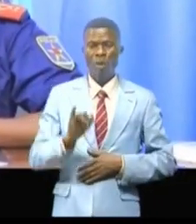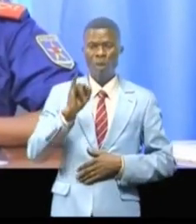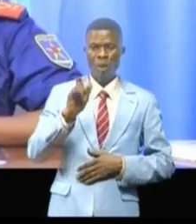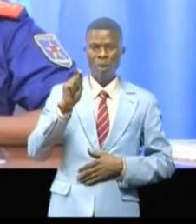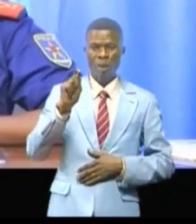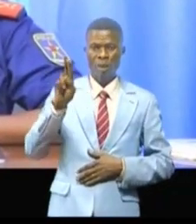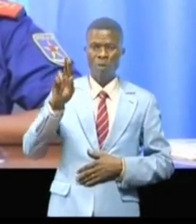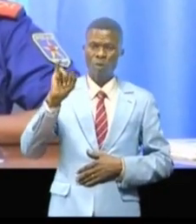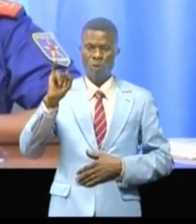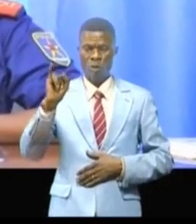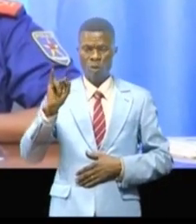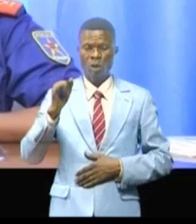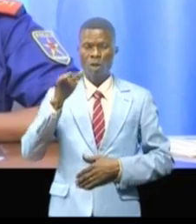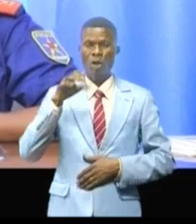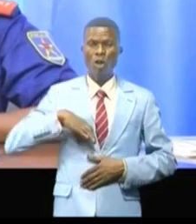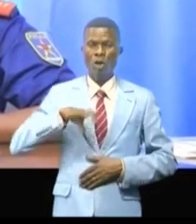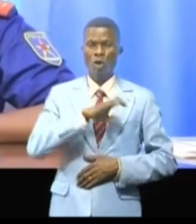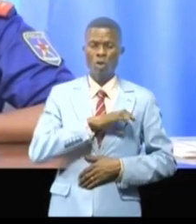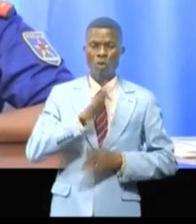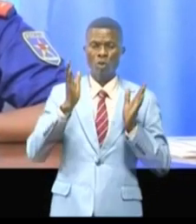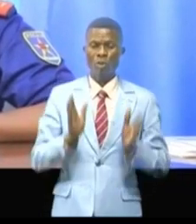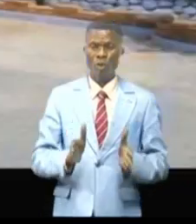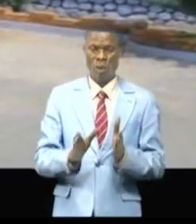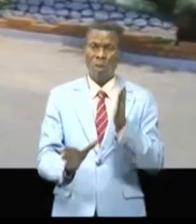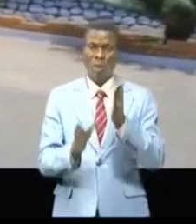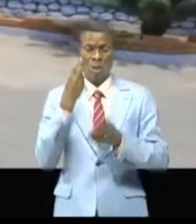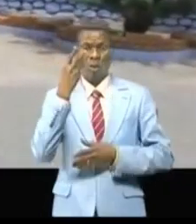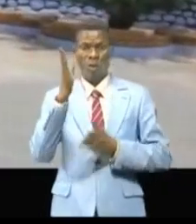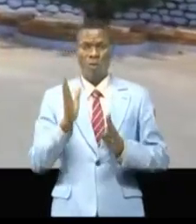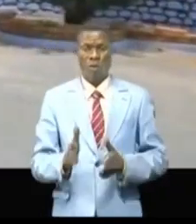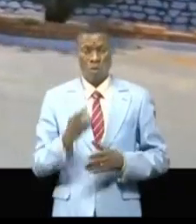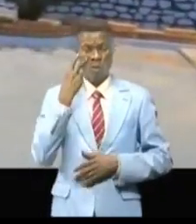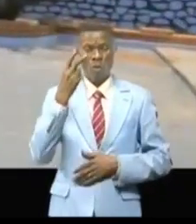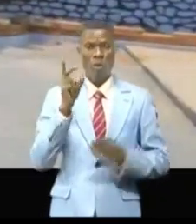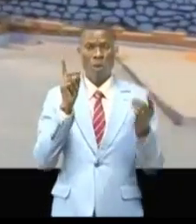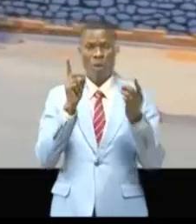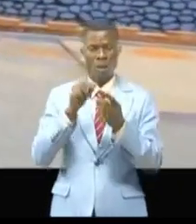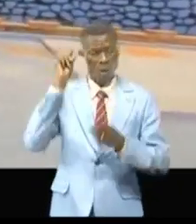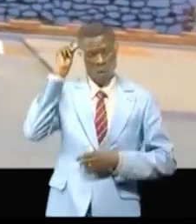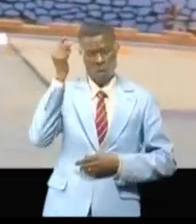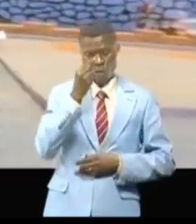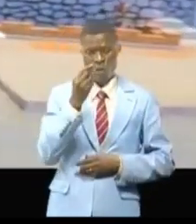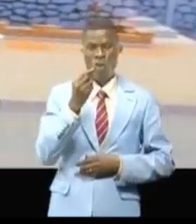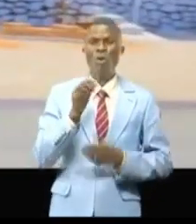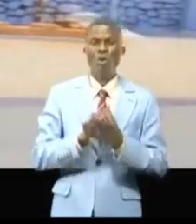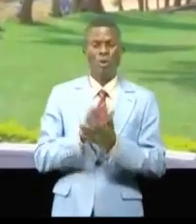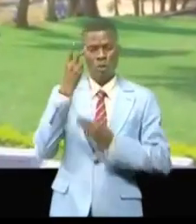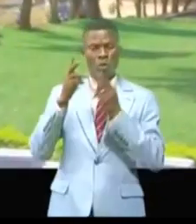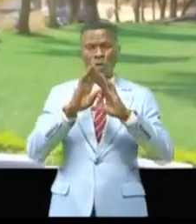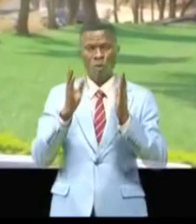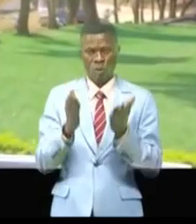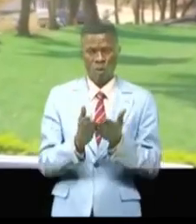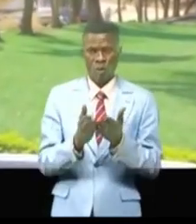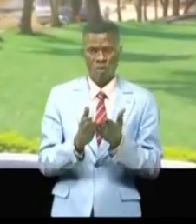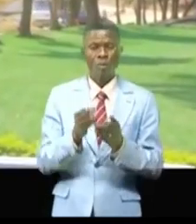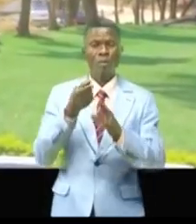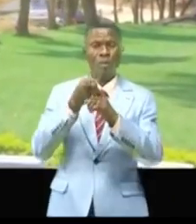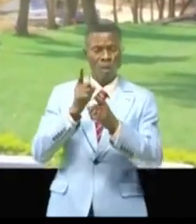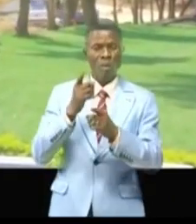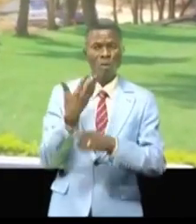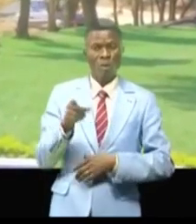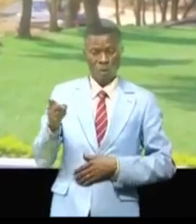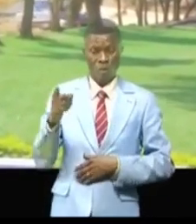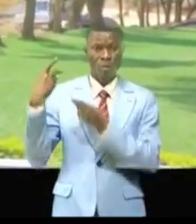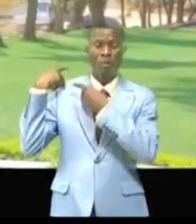le commissaire divisionnaire Benjamin Alongaboni. J'ai vu le gouverneur faire l'enclos, tout ça. Ça découle de cet élément-là. Parce